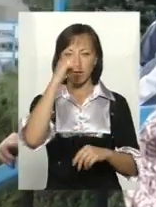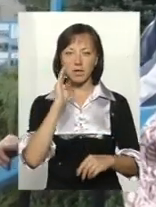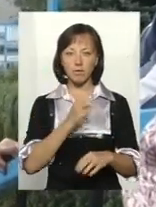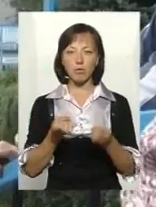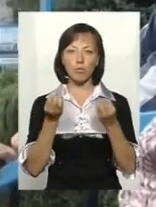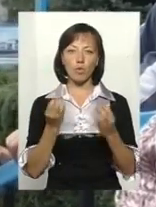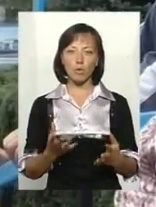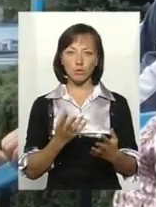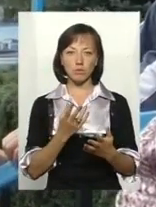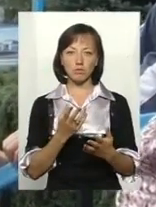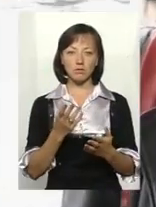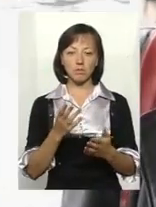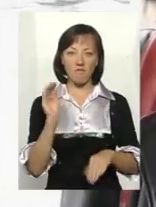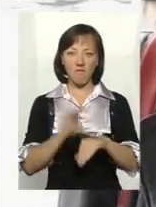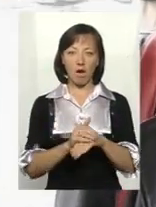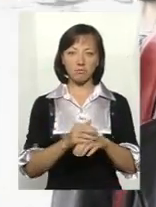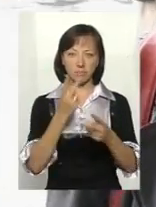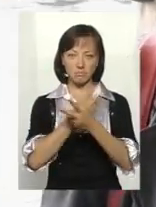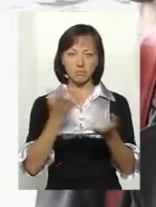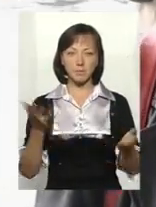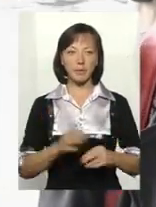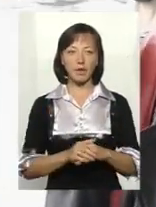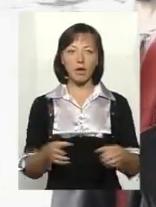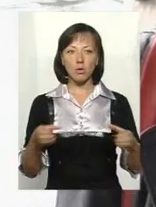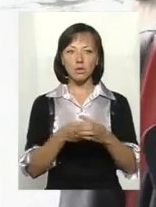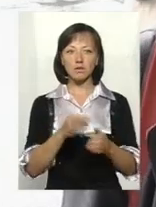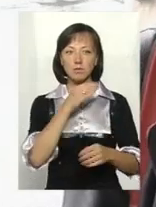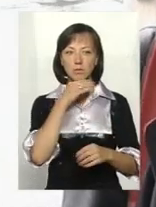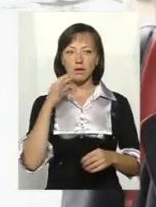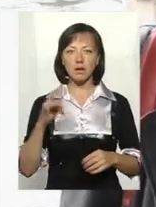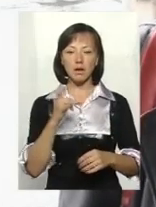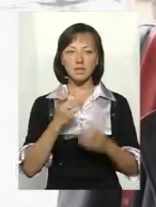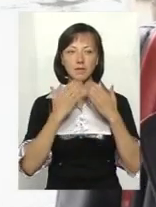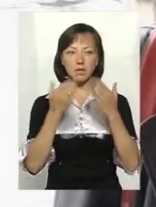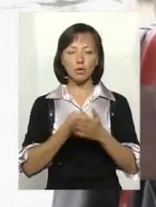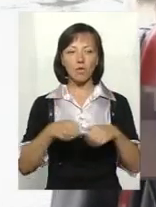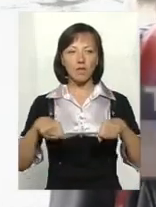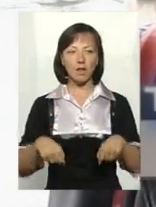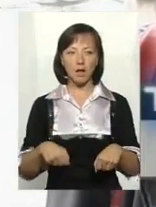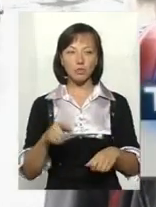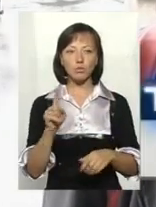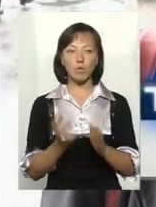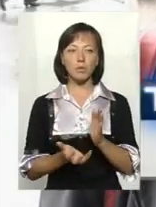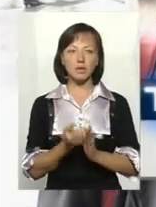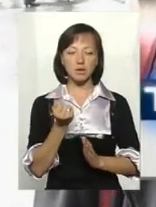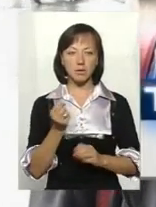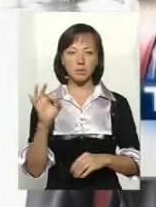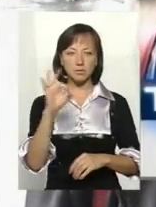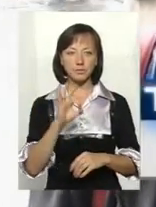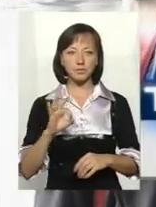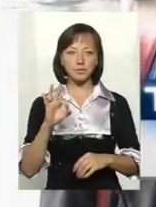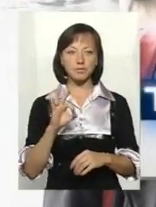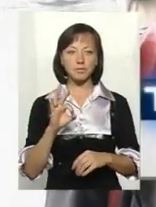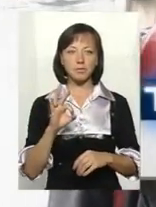просто поставили перед фактом. Колектив неодноразово звертався до влади щодо підтримки,